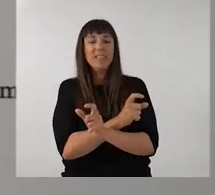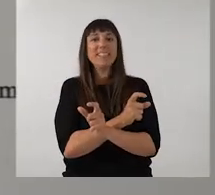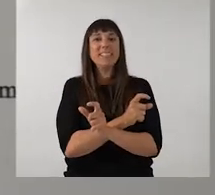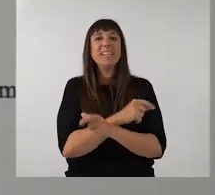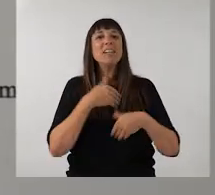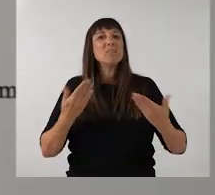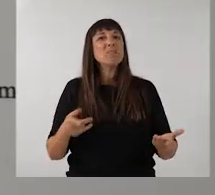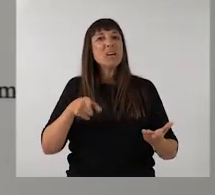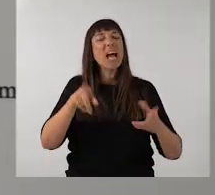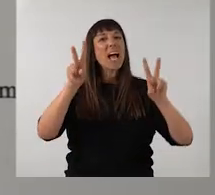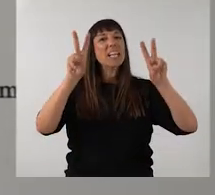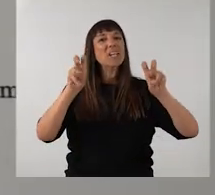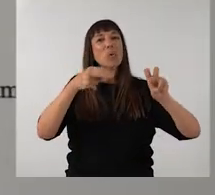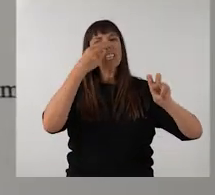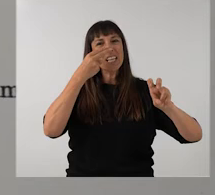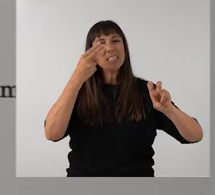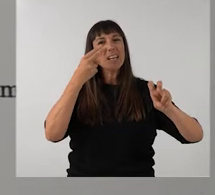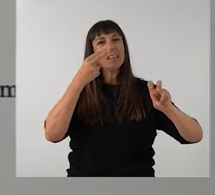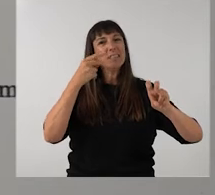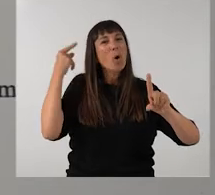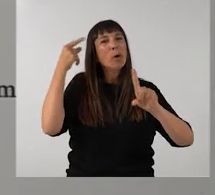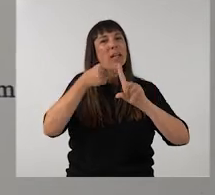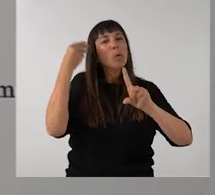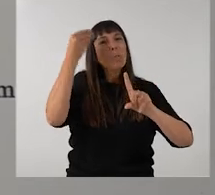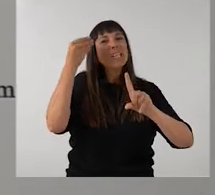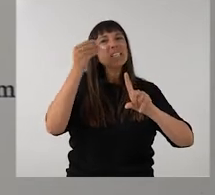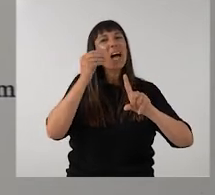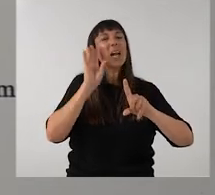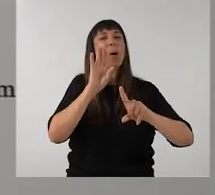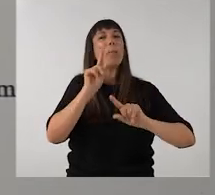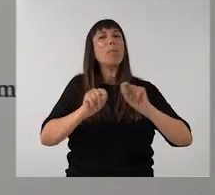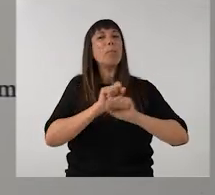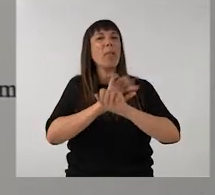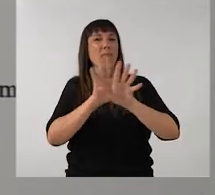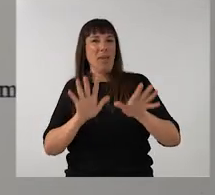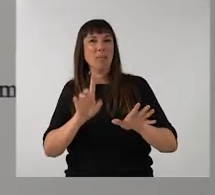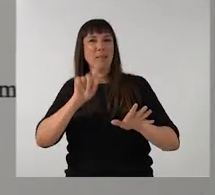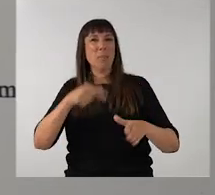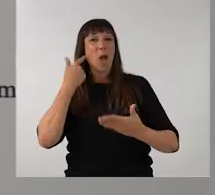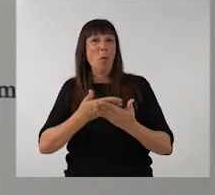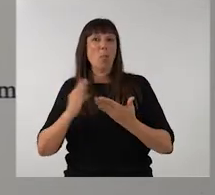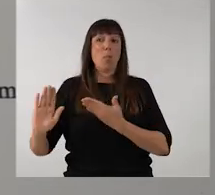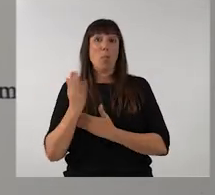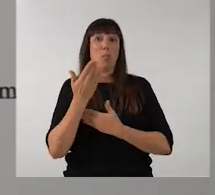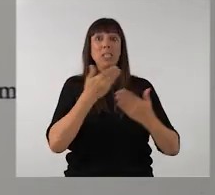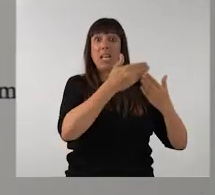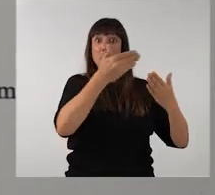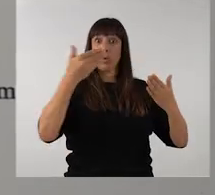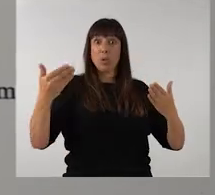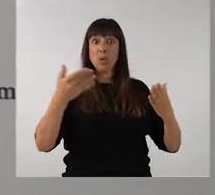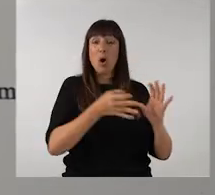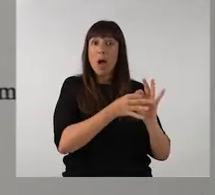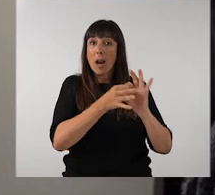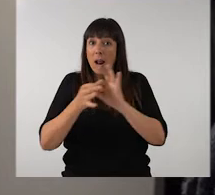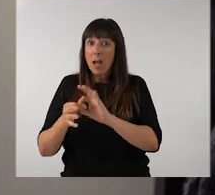diu començar i acabar. I això també em semblava un títol interessant per pensar en la pandèmia i per respondre a aquesta petició doncs, del programa